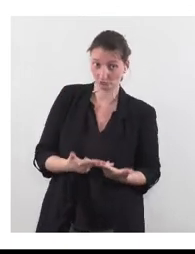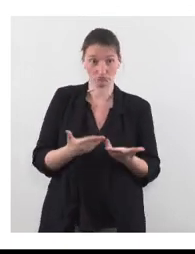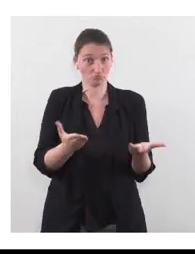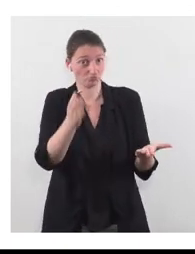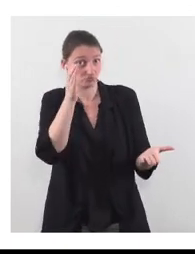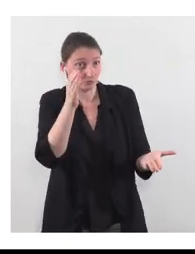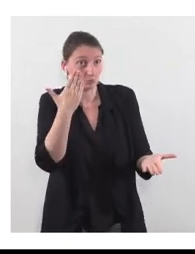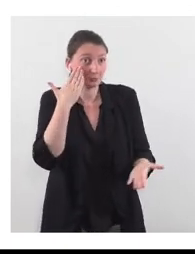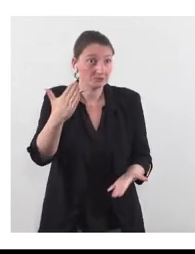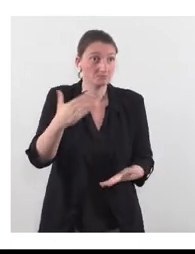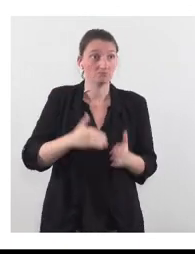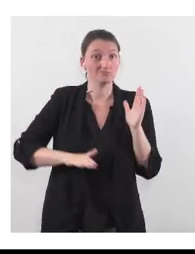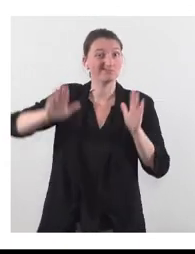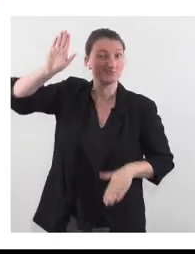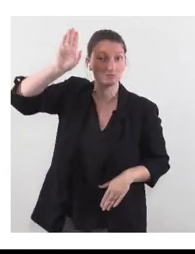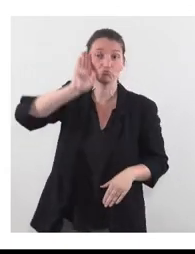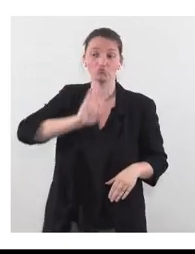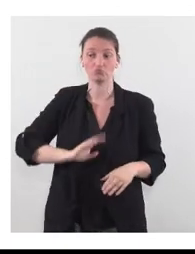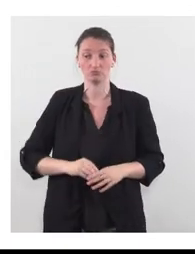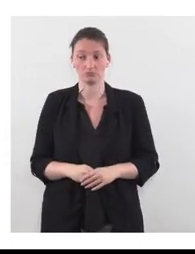présent. Levez la main.